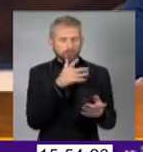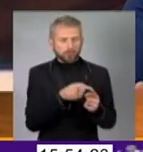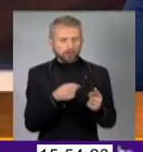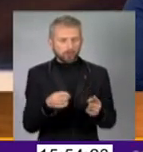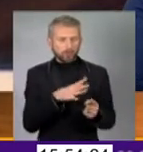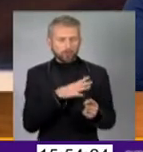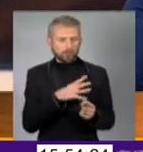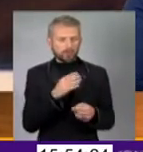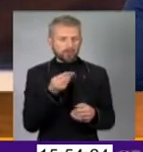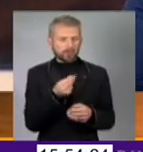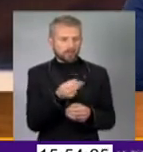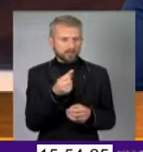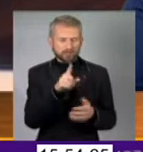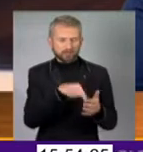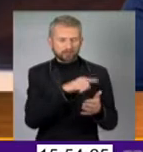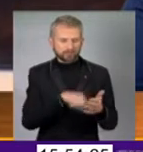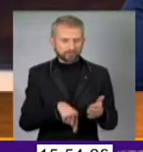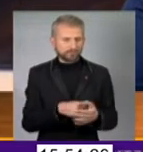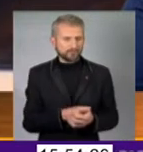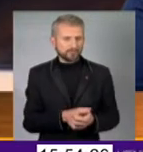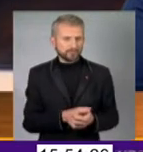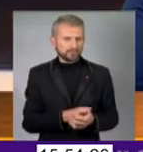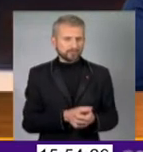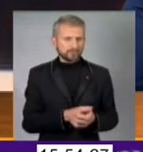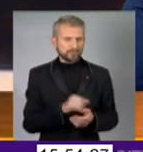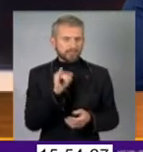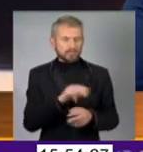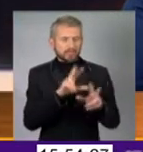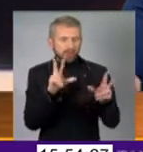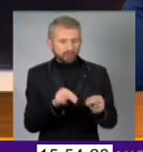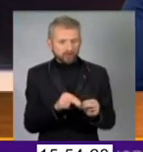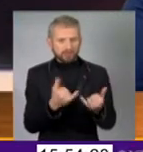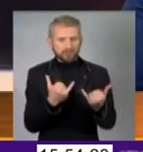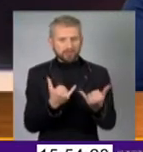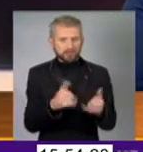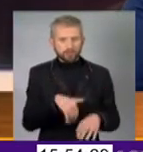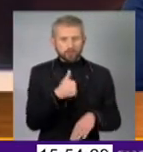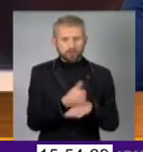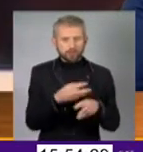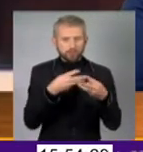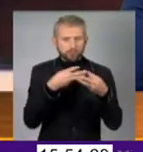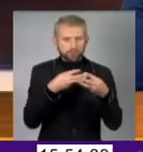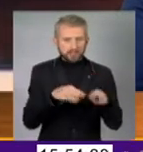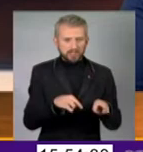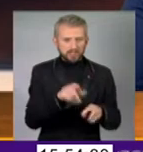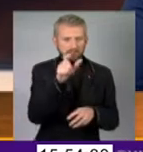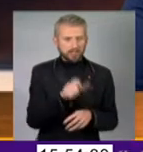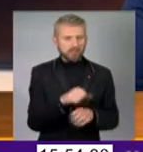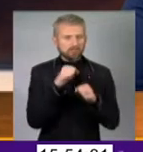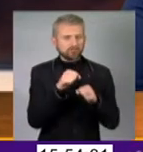було знято фінансування з цих заходів, і, на щастя, вже при теперішньому очільнику міста панові